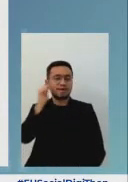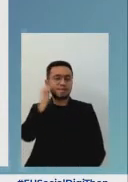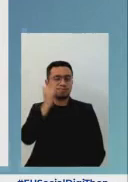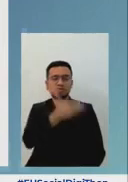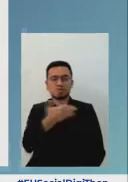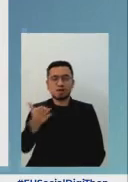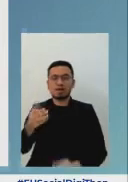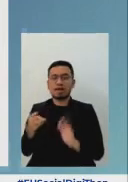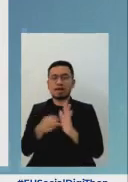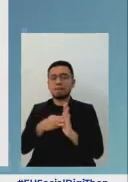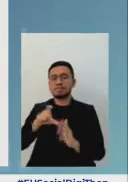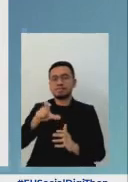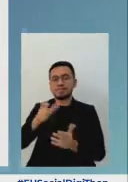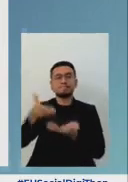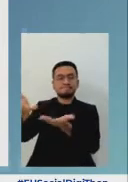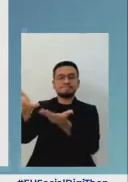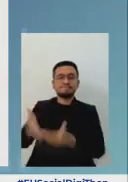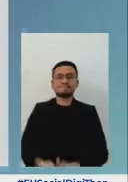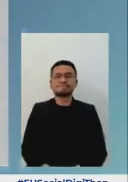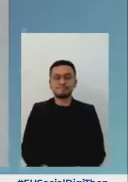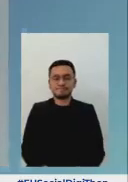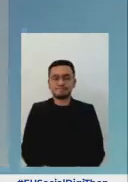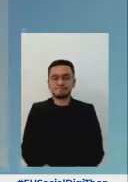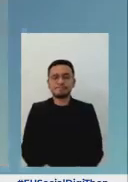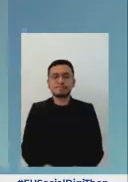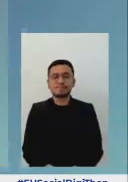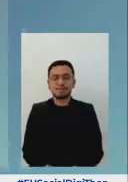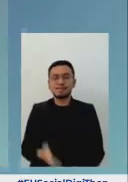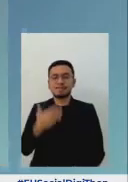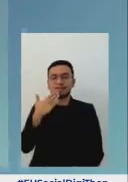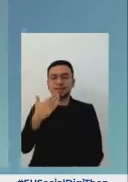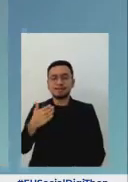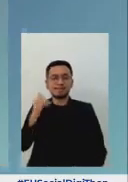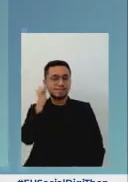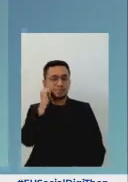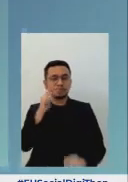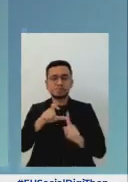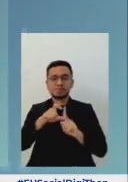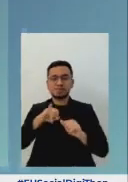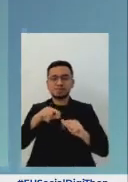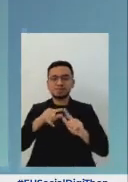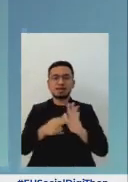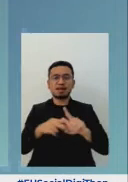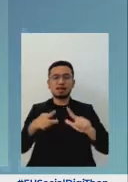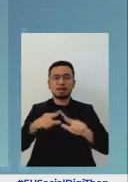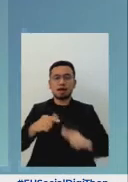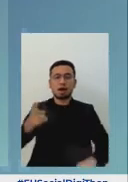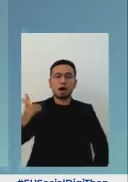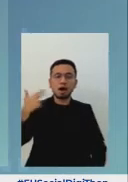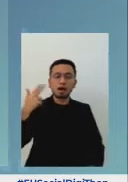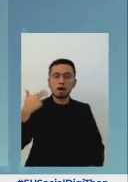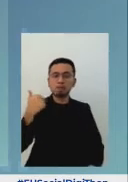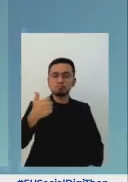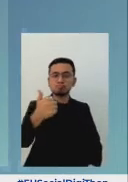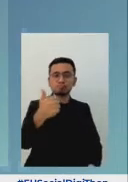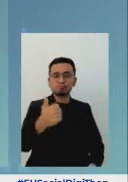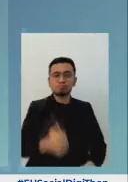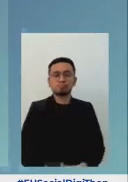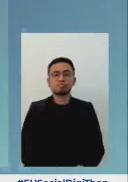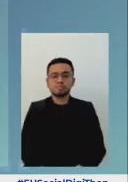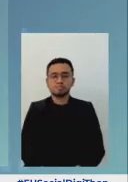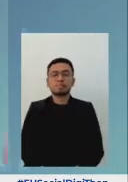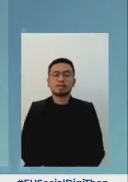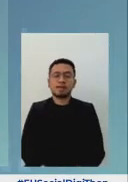MC kita. Mbak. Baik, terima kasih Ibu Diana, keren banget materinya ya. Kalau boleh saya simpulkan bahwa cyberbullying itu